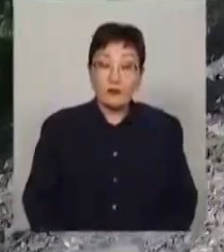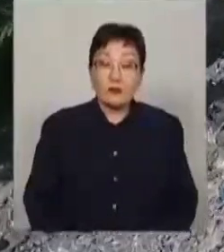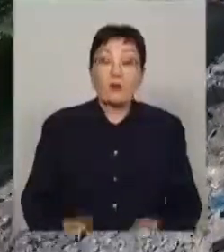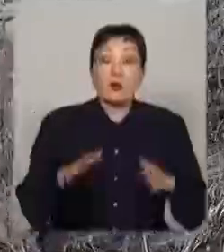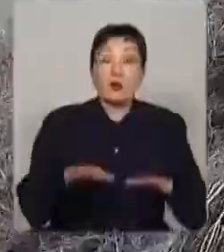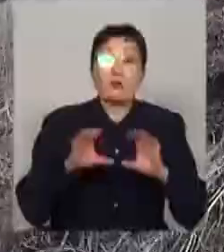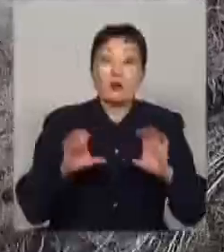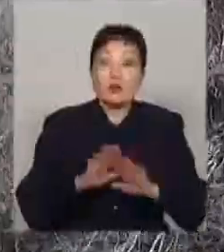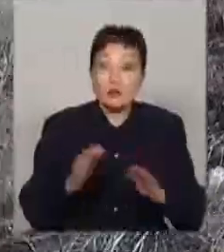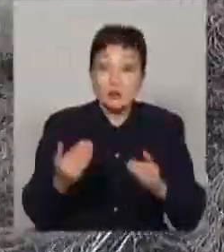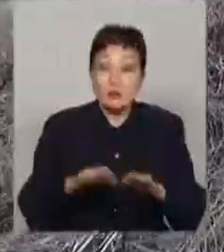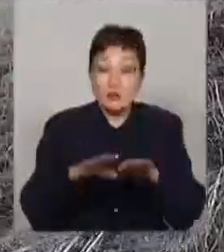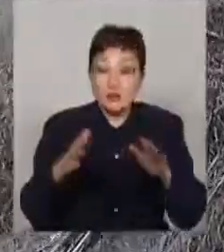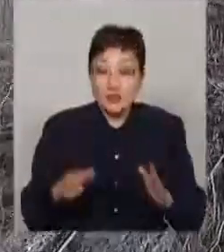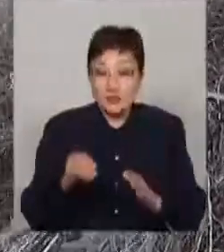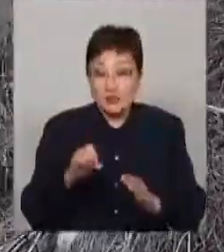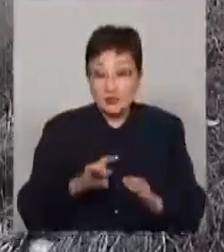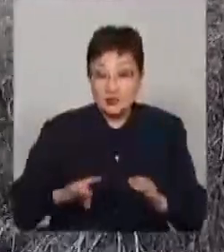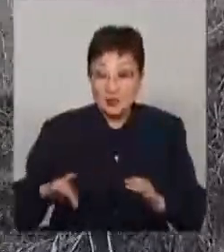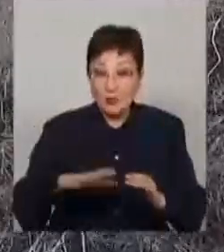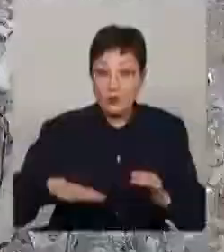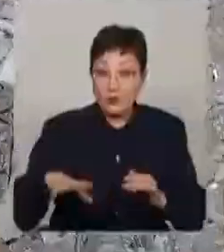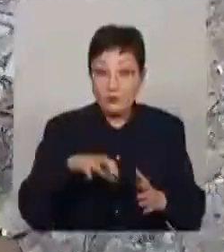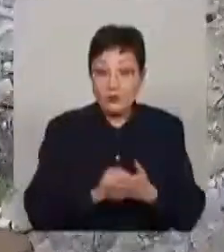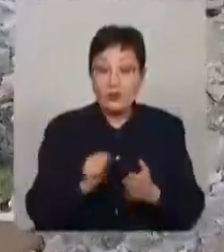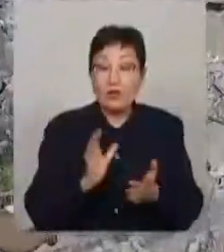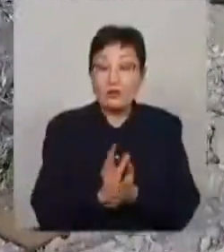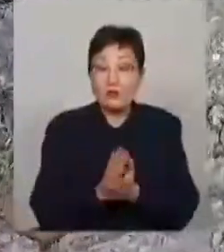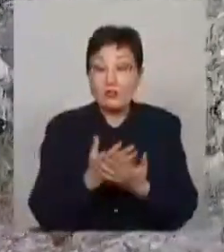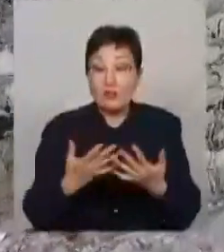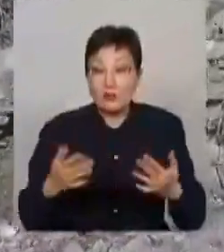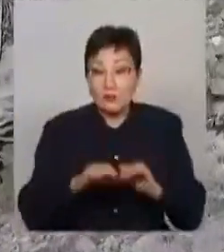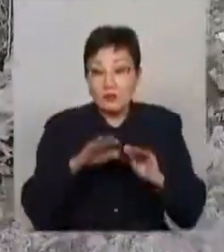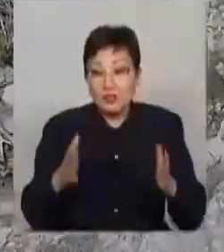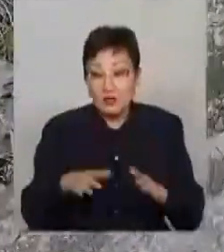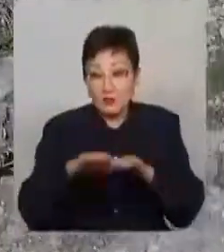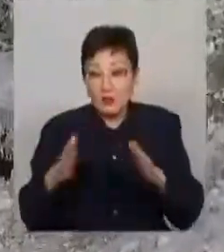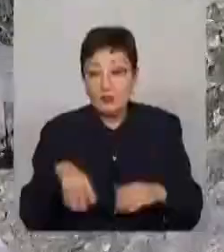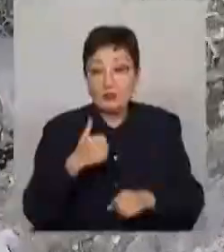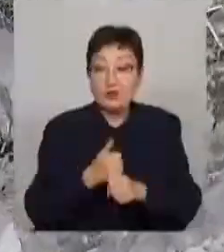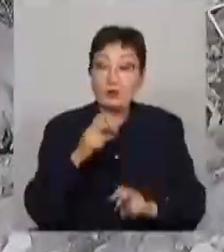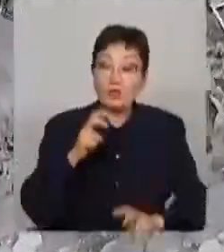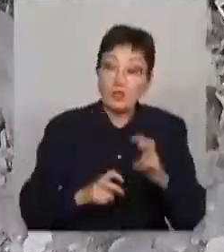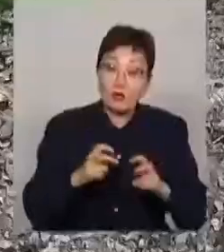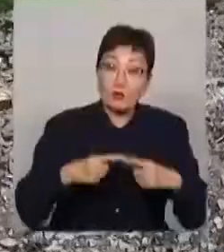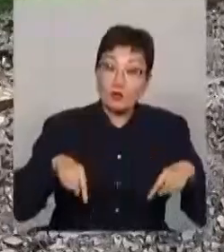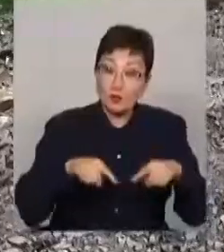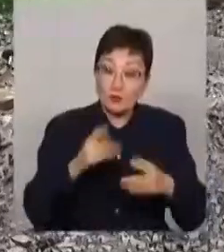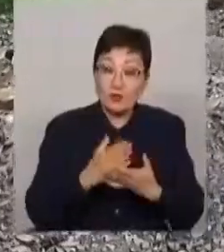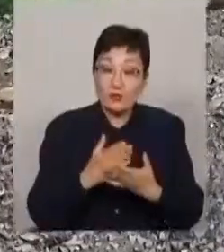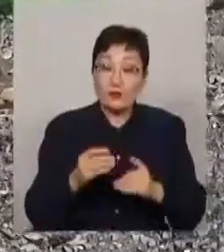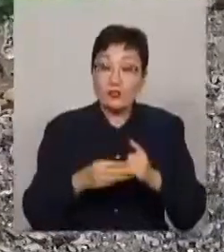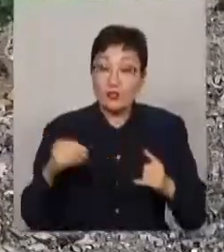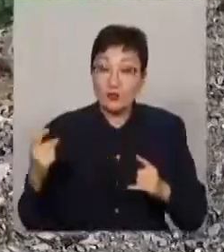Орны заңсыз болған мына үйінді Жетісу ауданының аумағында. Қоқыстың түр-түрі төгіліп жатқан аймақ негізі өнеркәсіптік нысан саналады. Бірақ